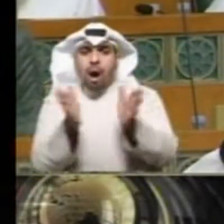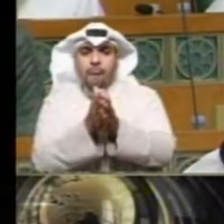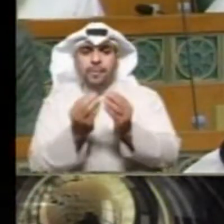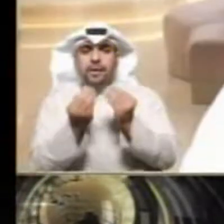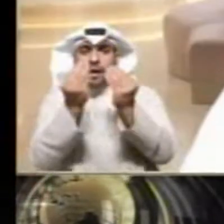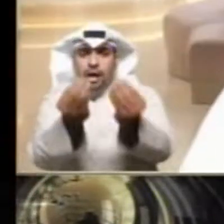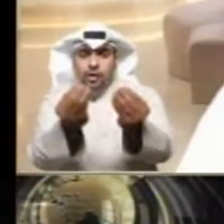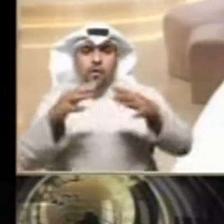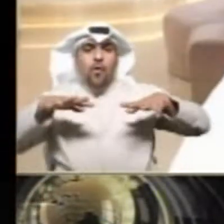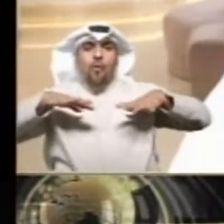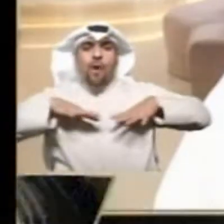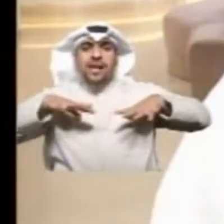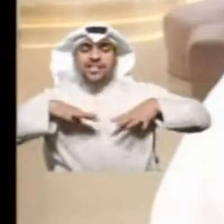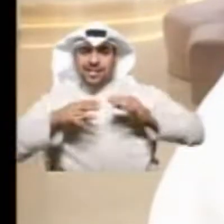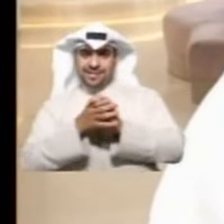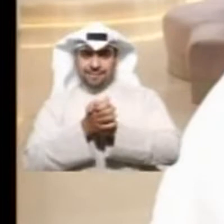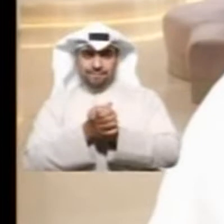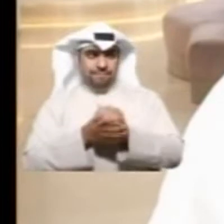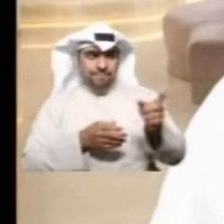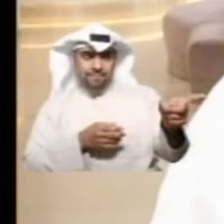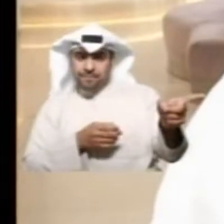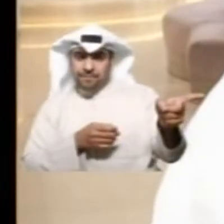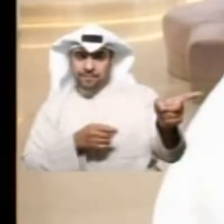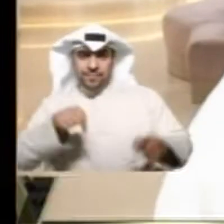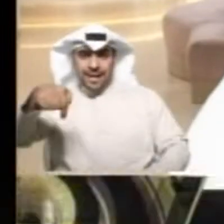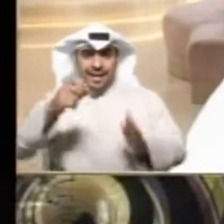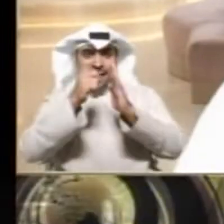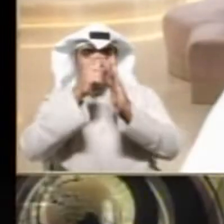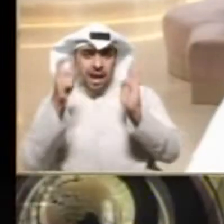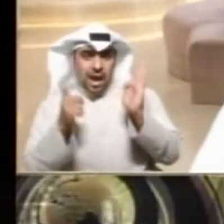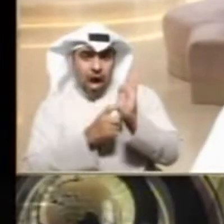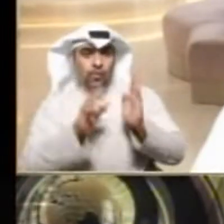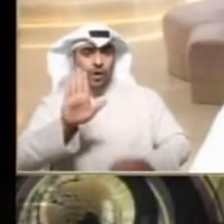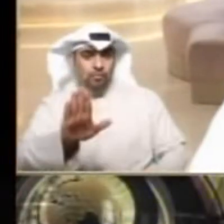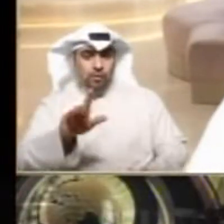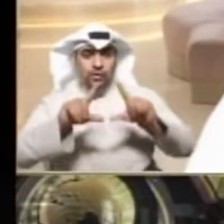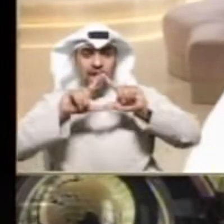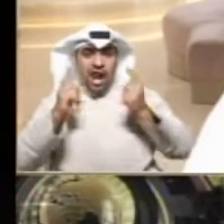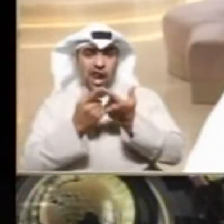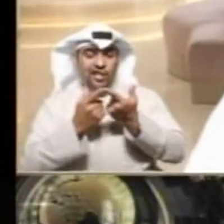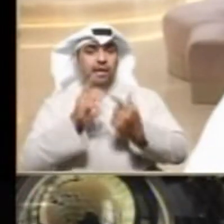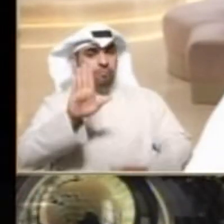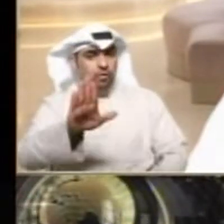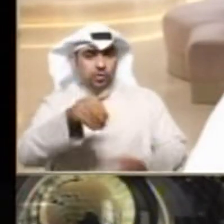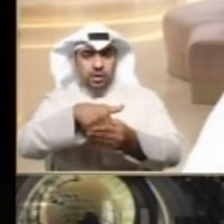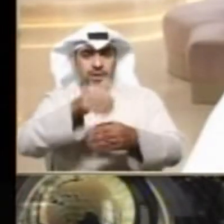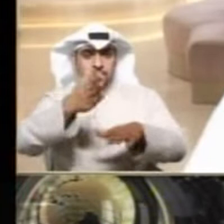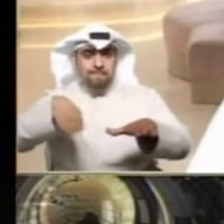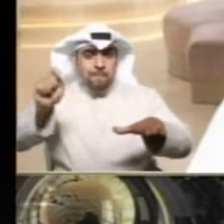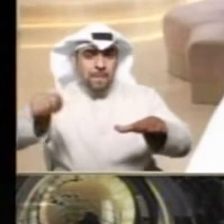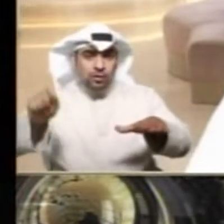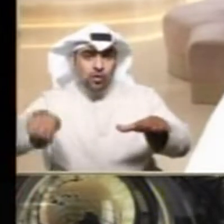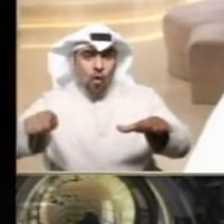الاجر. أنا واحد من المتقدمين إلى مشروع قانون موجود في اللجنة التشريعية، وهو يحافظ